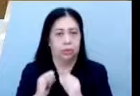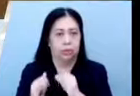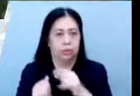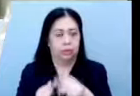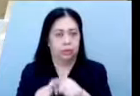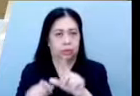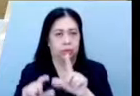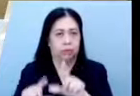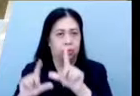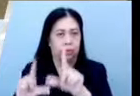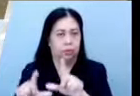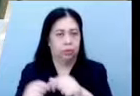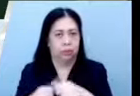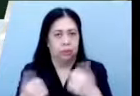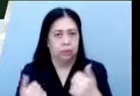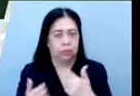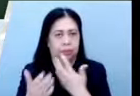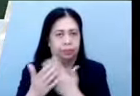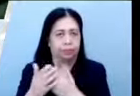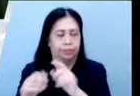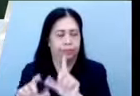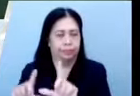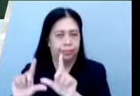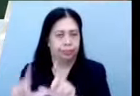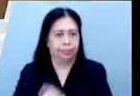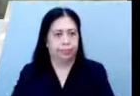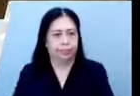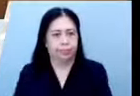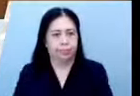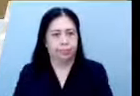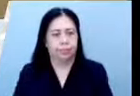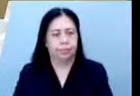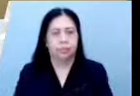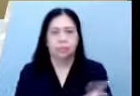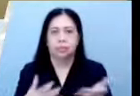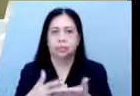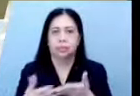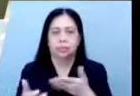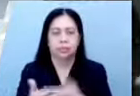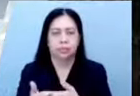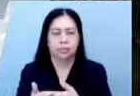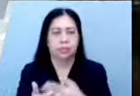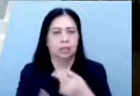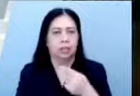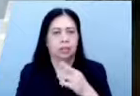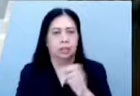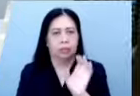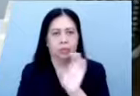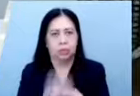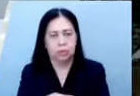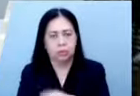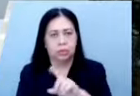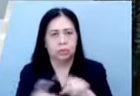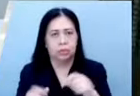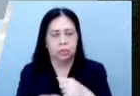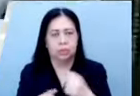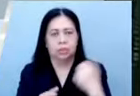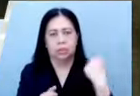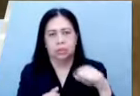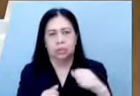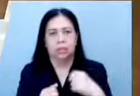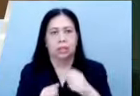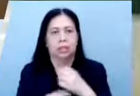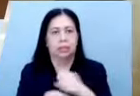na nasa kustudiya ng pulisya. Nasampahan na siya ng reklamong grave coercion at paglabag sa Safe Space Act in relation